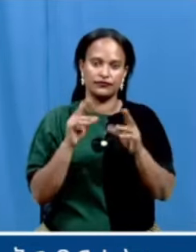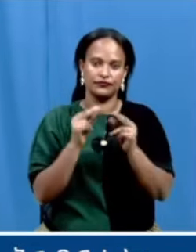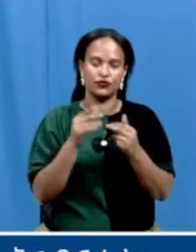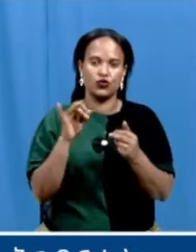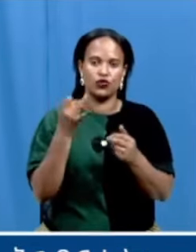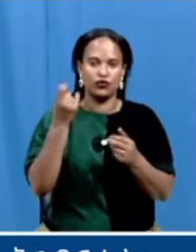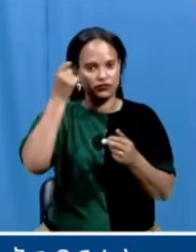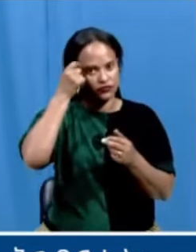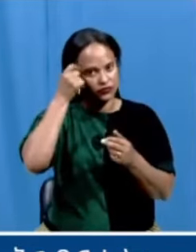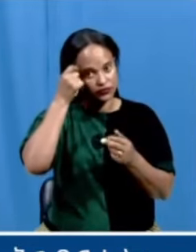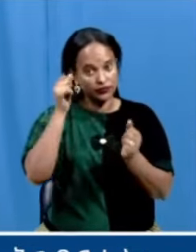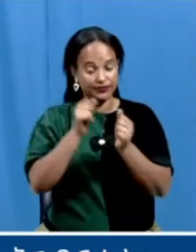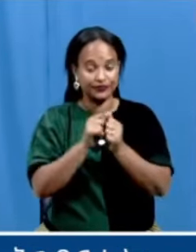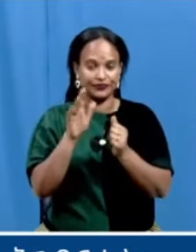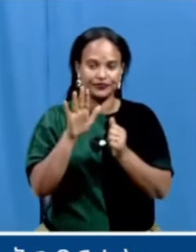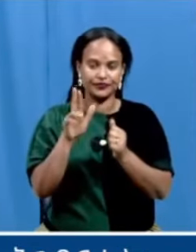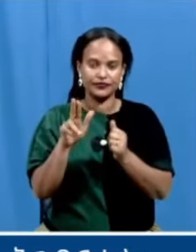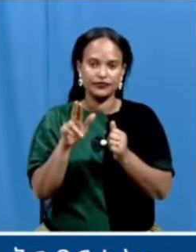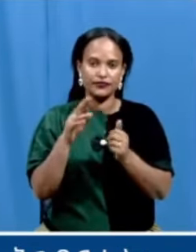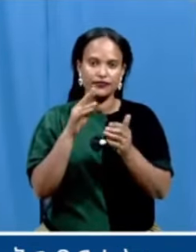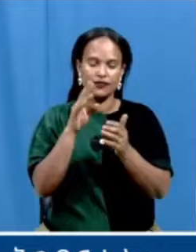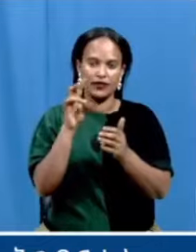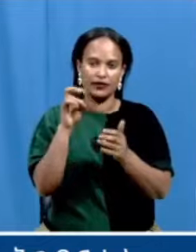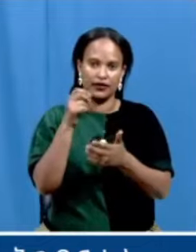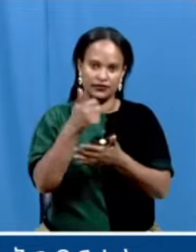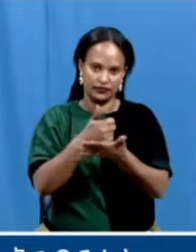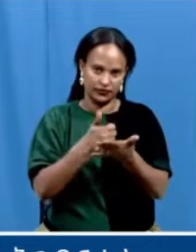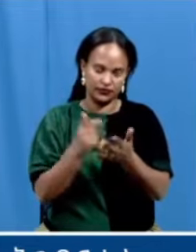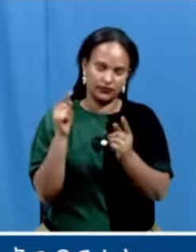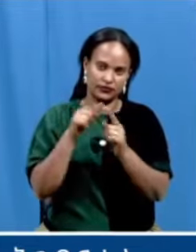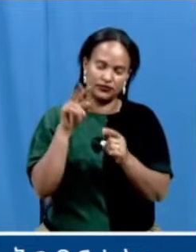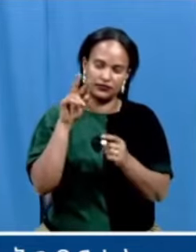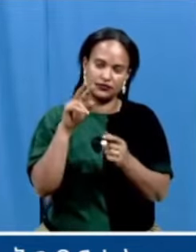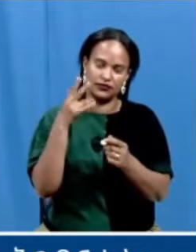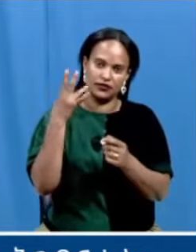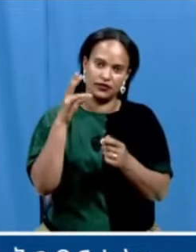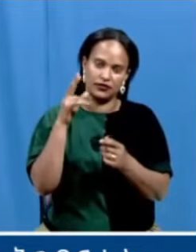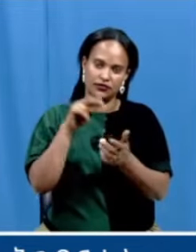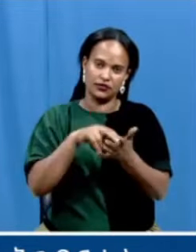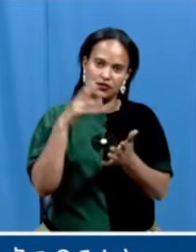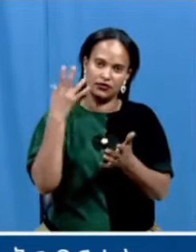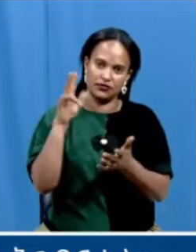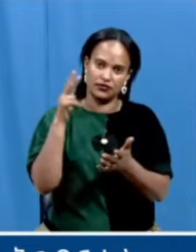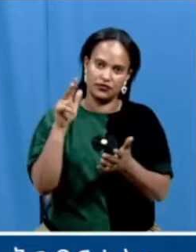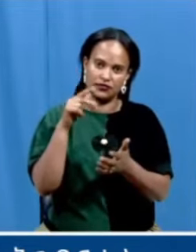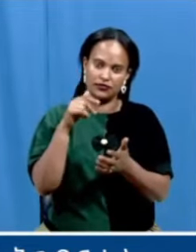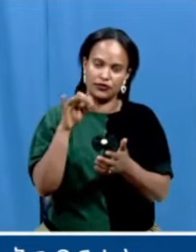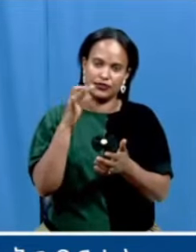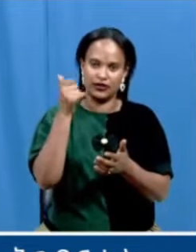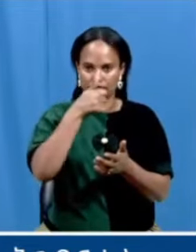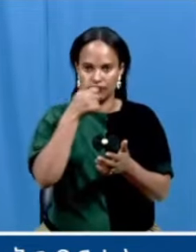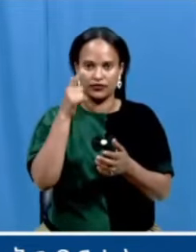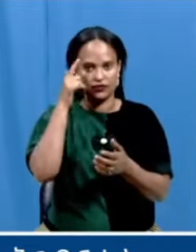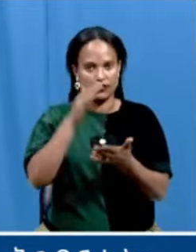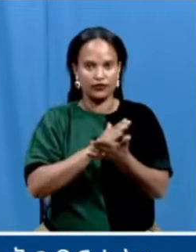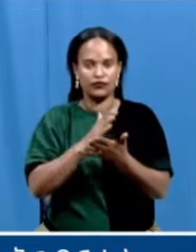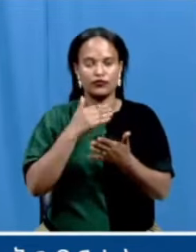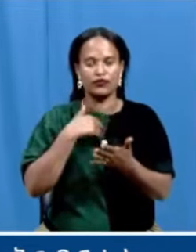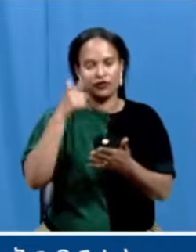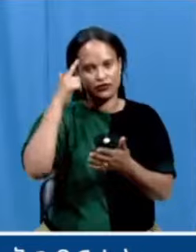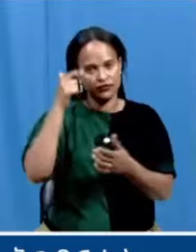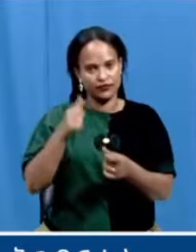ወልዋል ዩኒቨርስቲ ዓዲግራት ምስ ስሑል ሽረን መቐለ 70 እንደርታን ብምዃን ክሳብ 2013 ኣብ ፕሪምየር ሊግ ኢትዮጵያ ተሳትፍ ምንባራ ዝዝከር